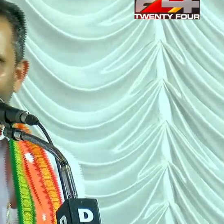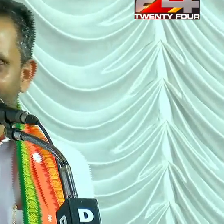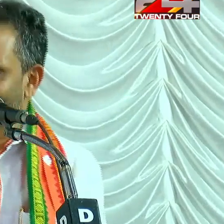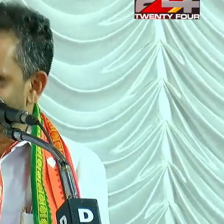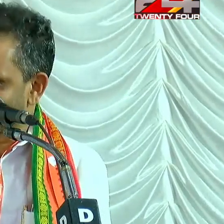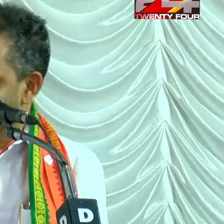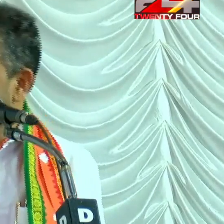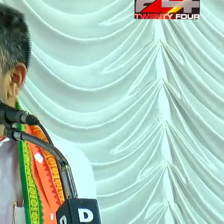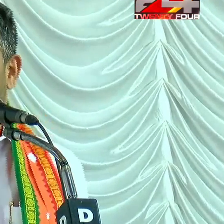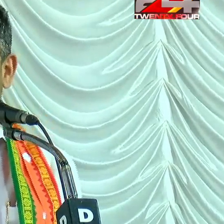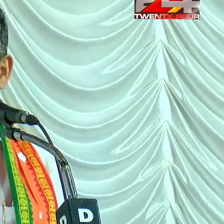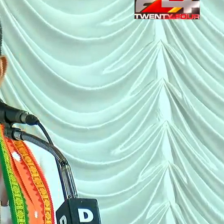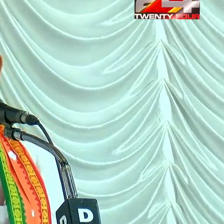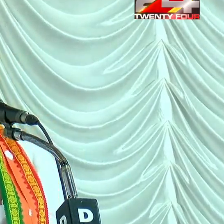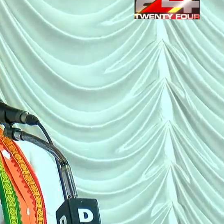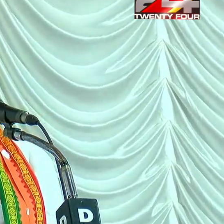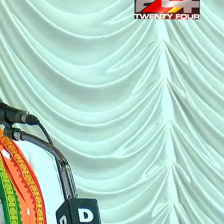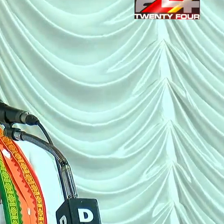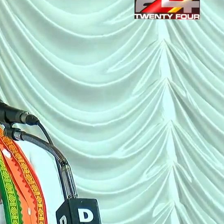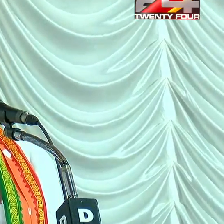എട്ടുകാലി മമ്മൂഞ്ഞുകൾ കേരളത്തിൽ